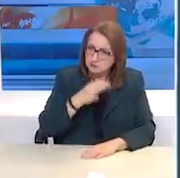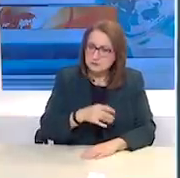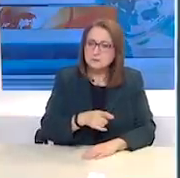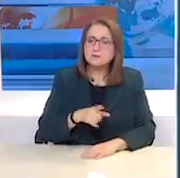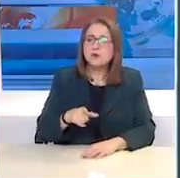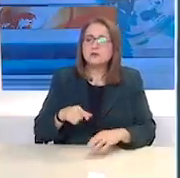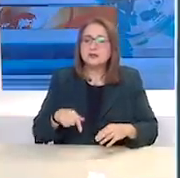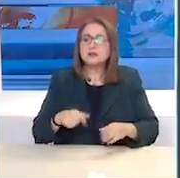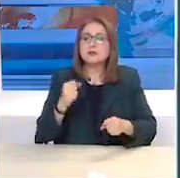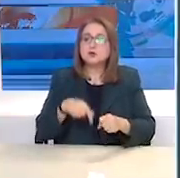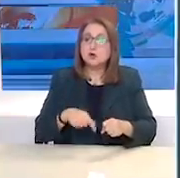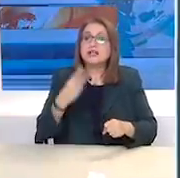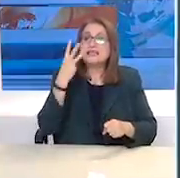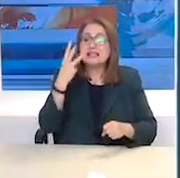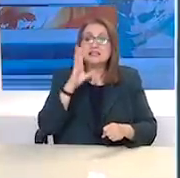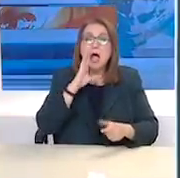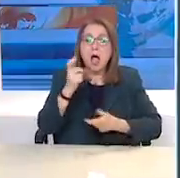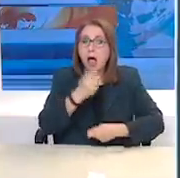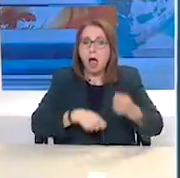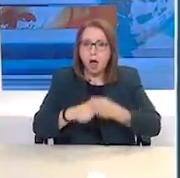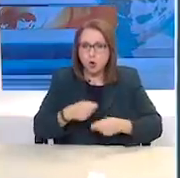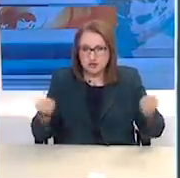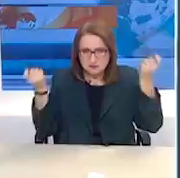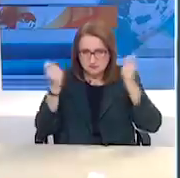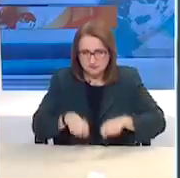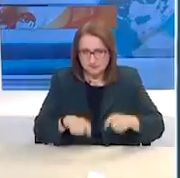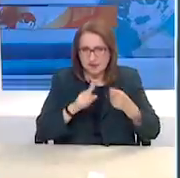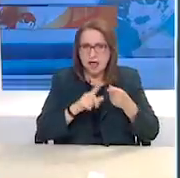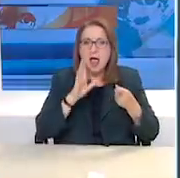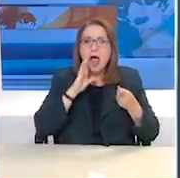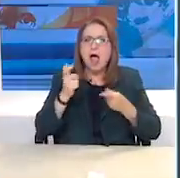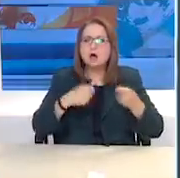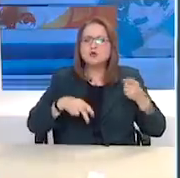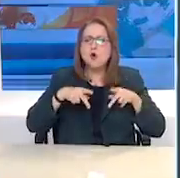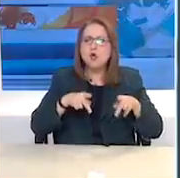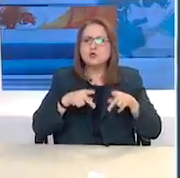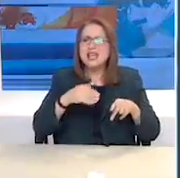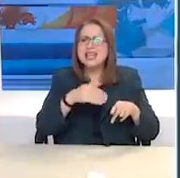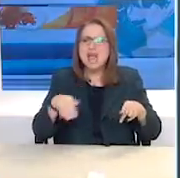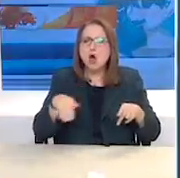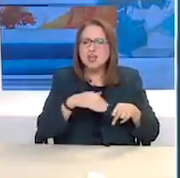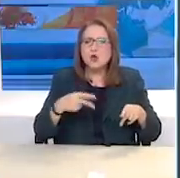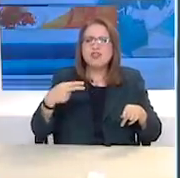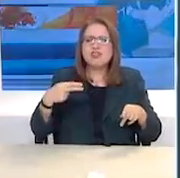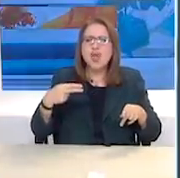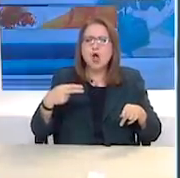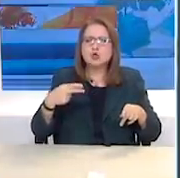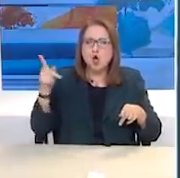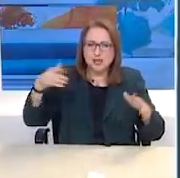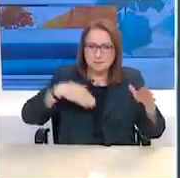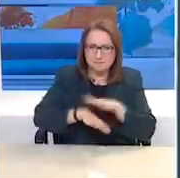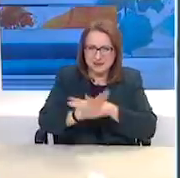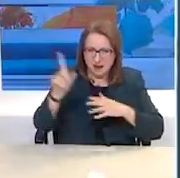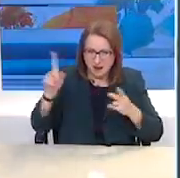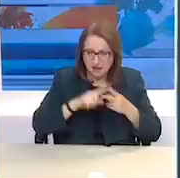αναστέλλεται η λειτουργία τριών λαϊκών αγορών. Πρόκειται για τη Λαϊκή Αγορά επί της Οδού Γεωργίου Θεοτόκη στον Πειραιά, τη Λαϊκή